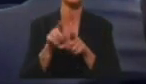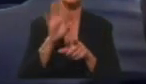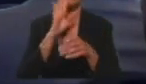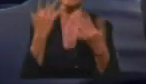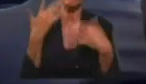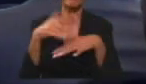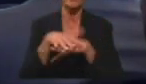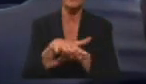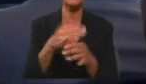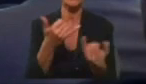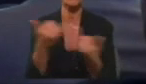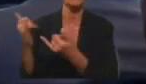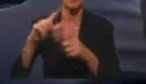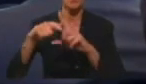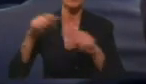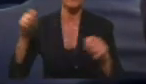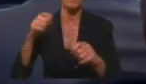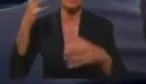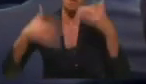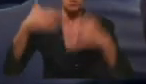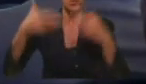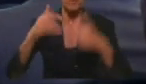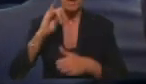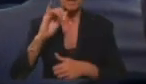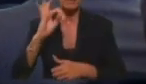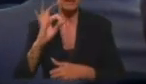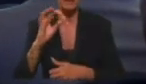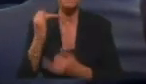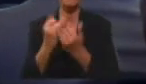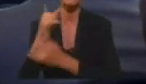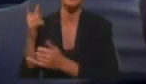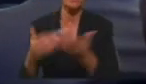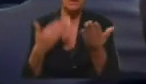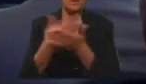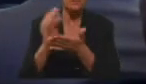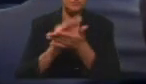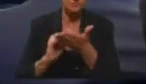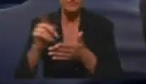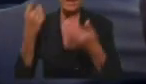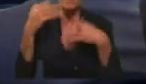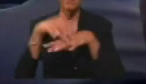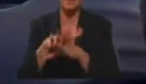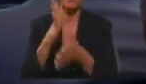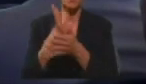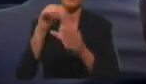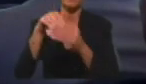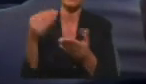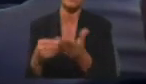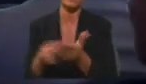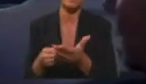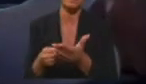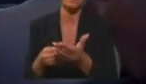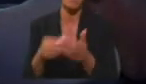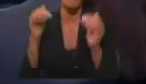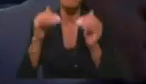integracji różnych rozwiązań IT. Obecnie jak będą Państwo wygrywać wnioski, tak, no to ta integracja będzie w cenie tych wniosków.